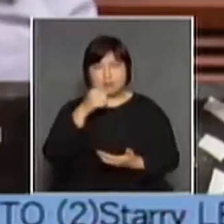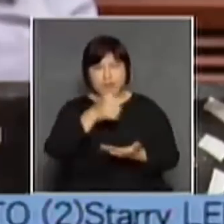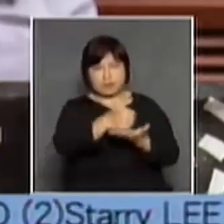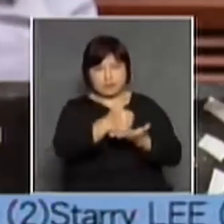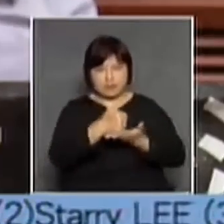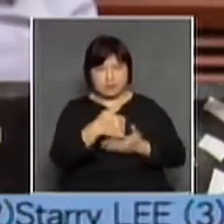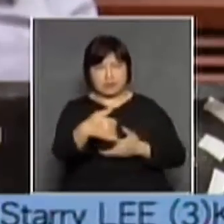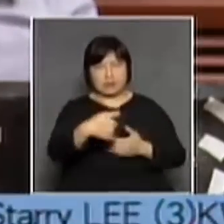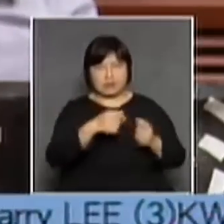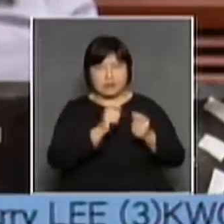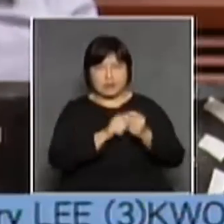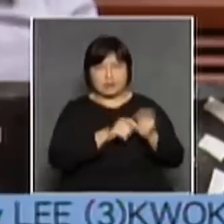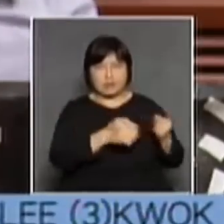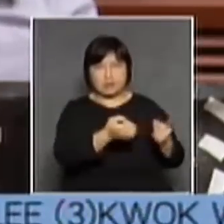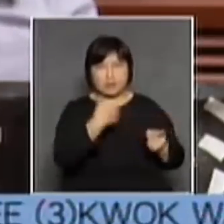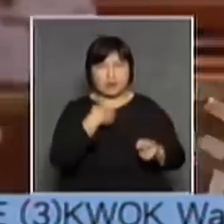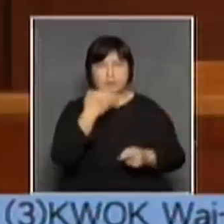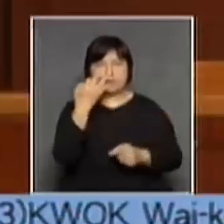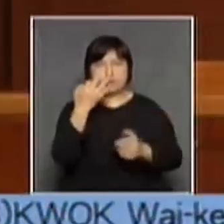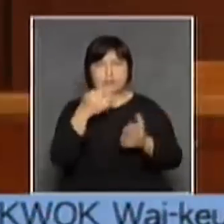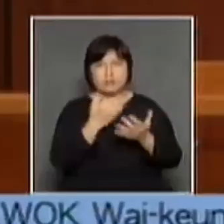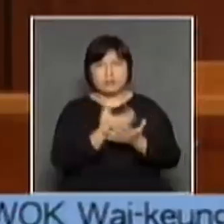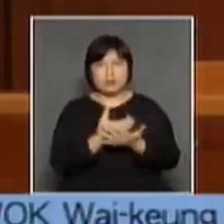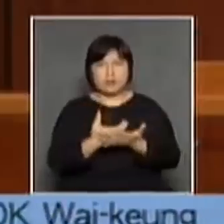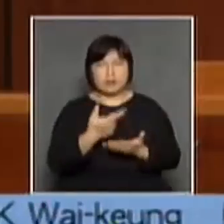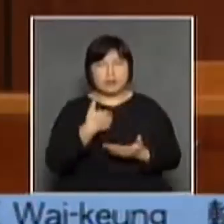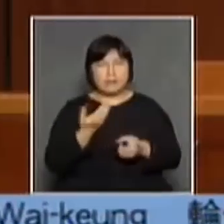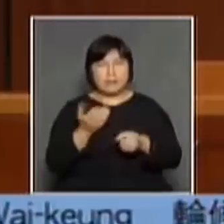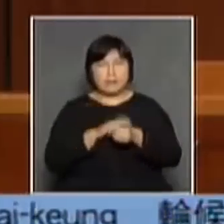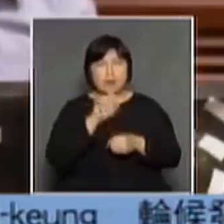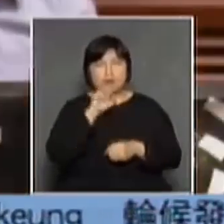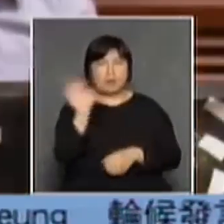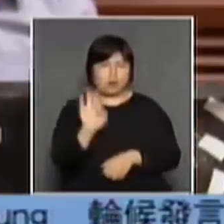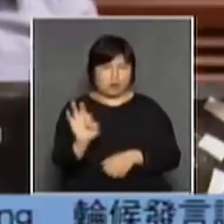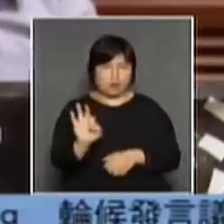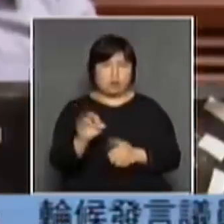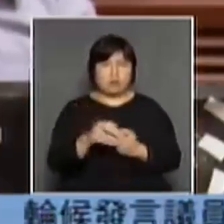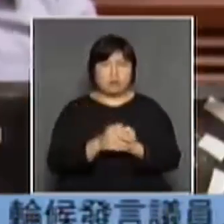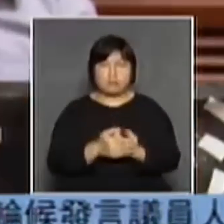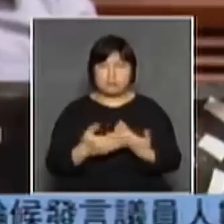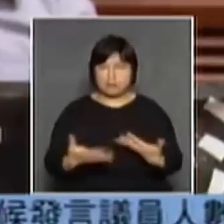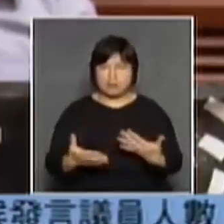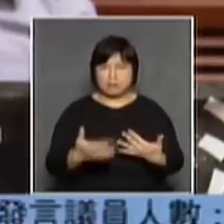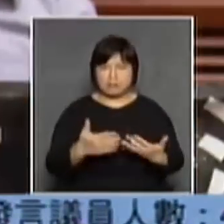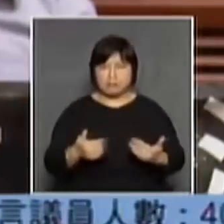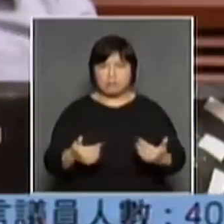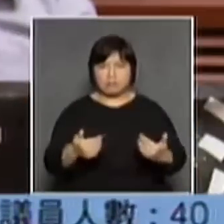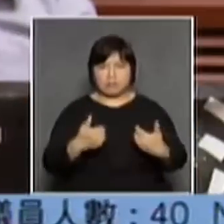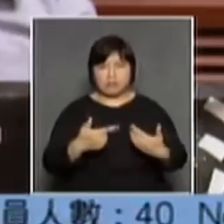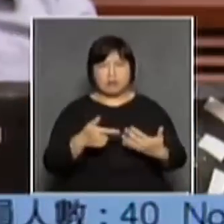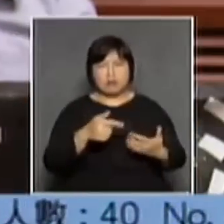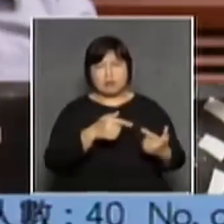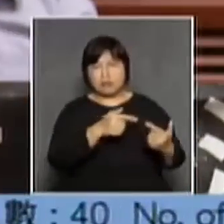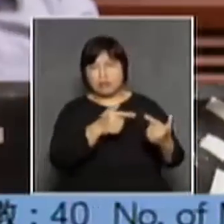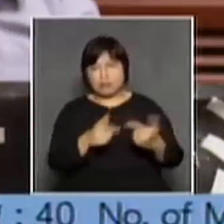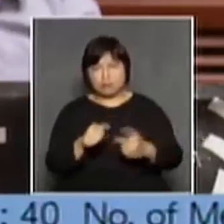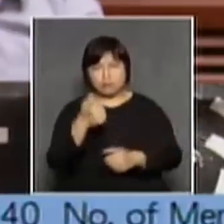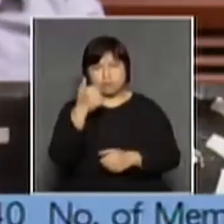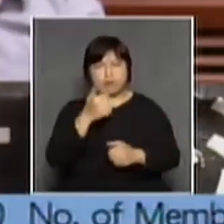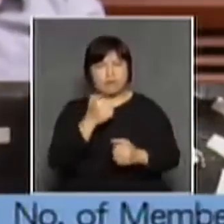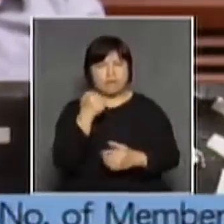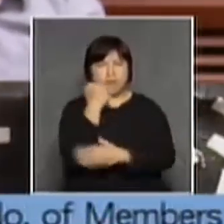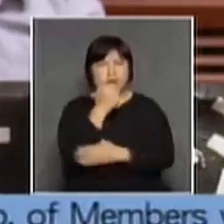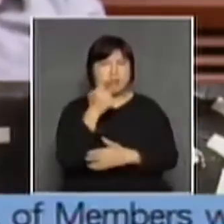释，他只懂得讲三个字，没有补充。但是这件事已经对我们行之有效的反贪制